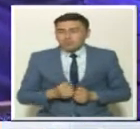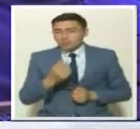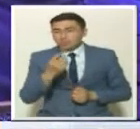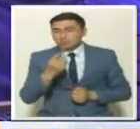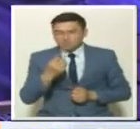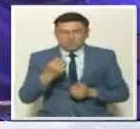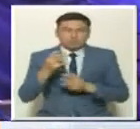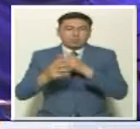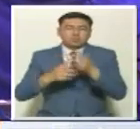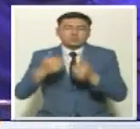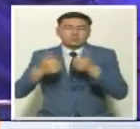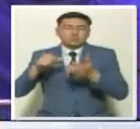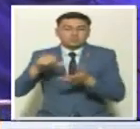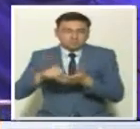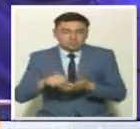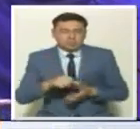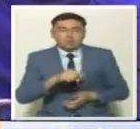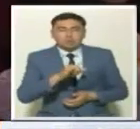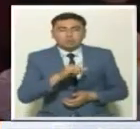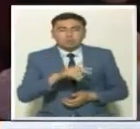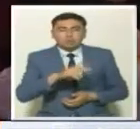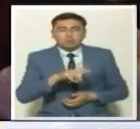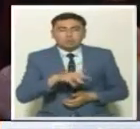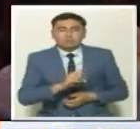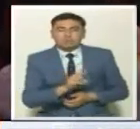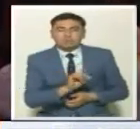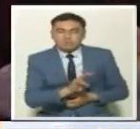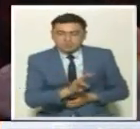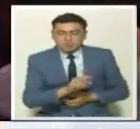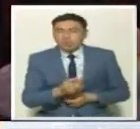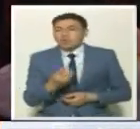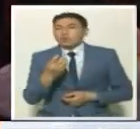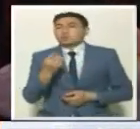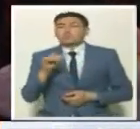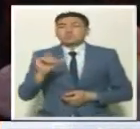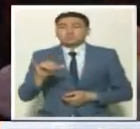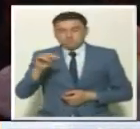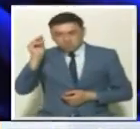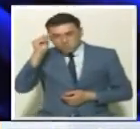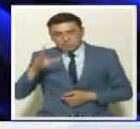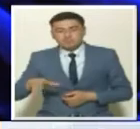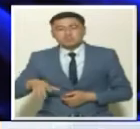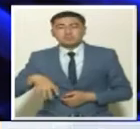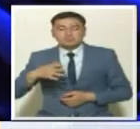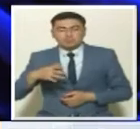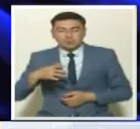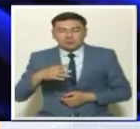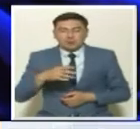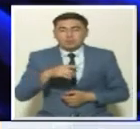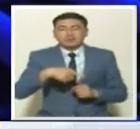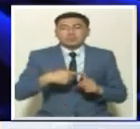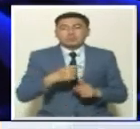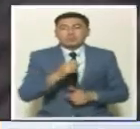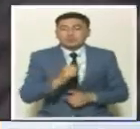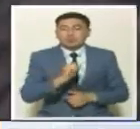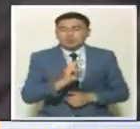халықаралық конкурстардың лауреаты Ұлмекен Шодырова, Түркістан облысындағы Сырдария университетінің түлегі, халықаралық конкурстардың лауреаты Ақмарал